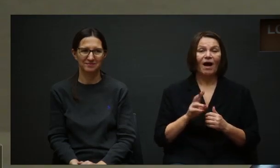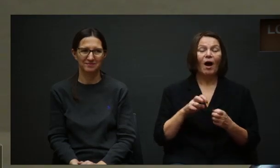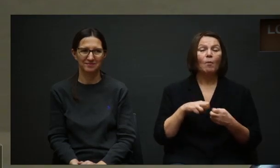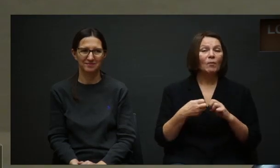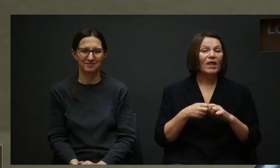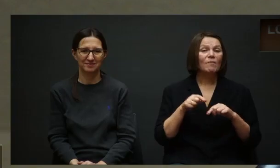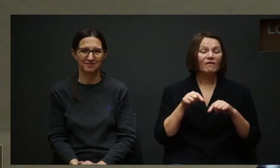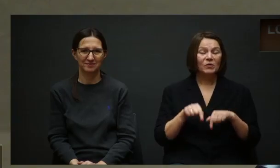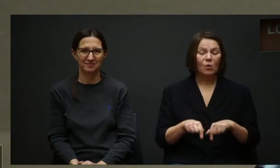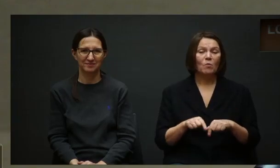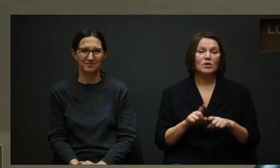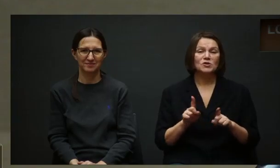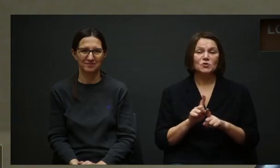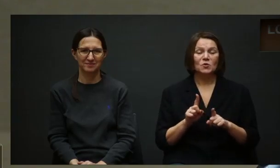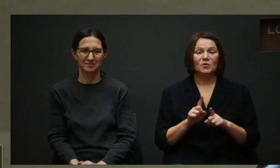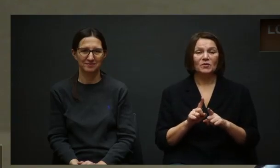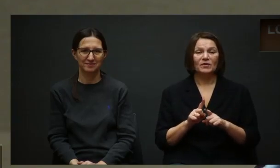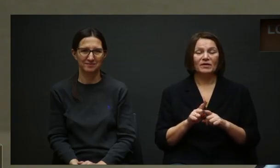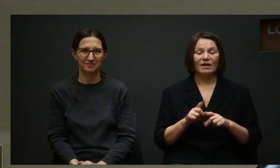что